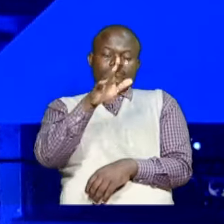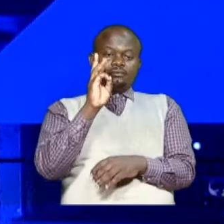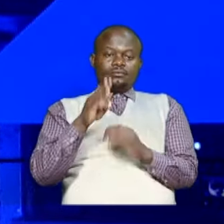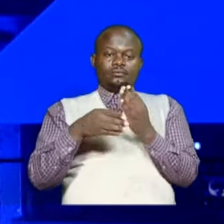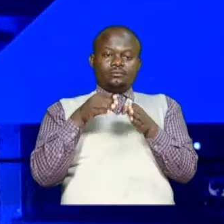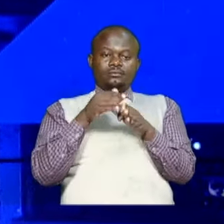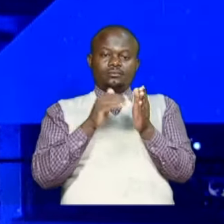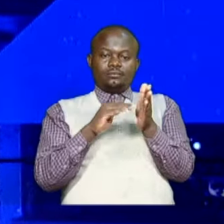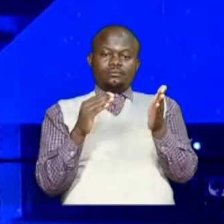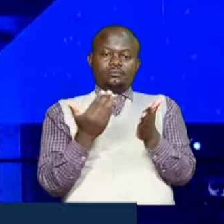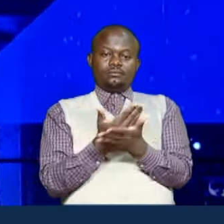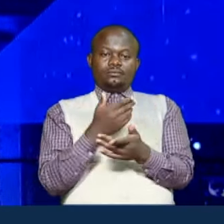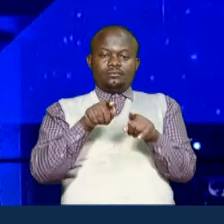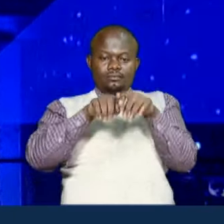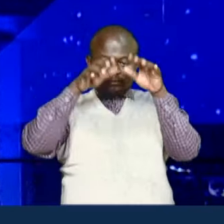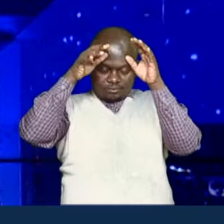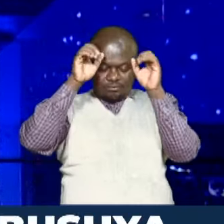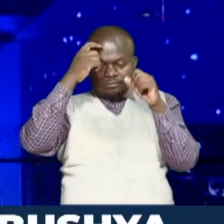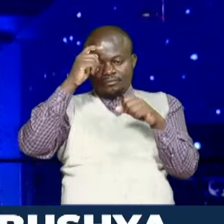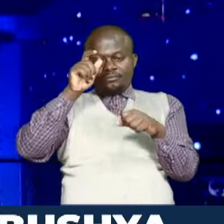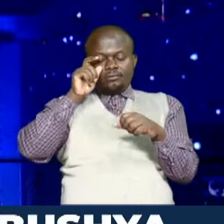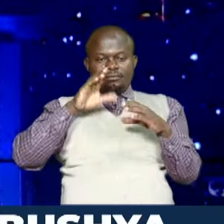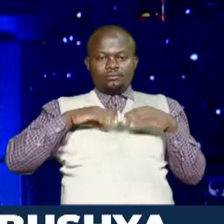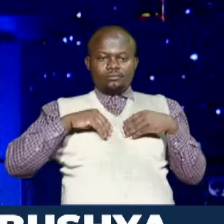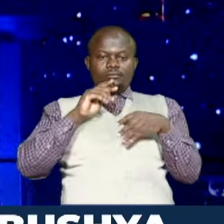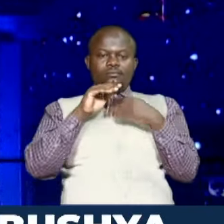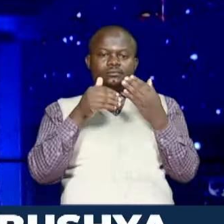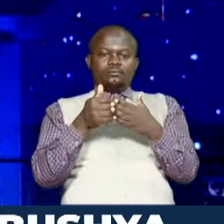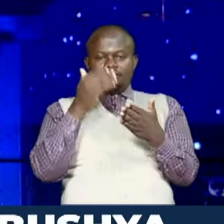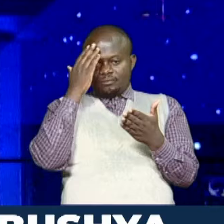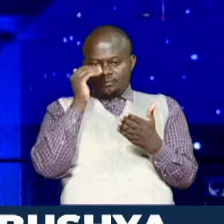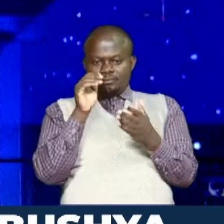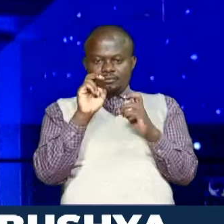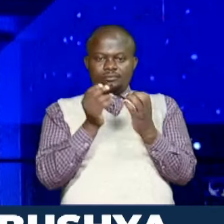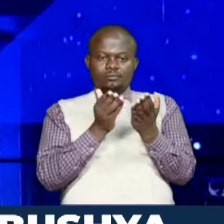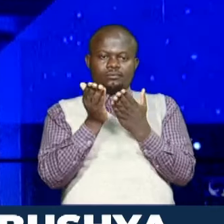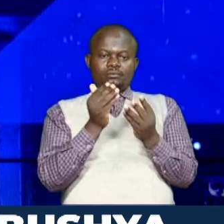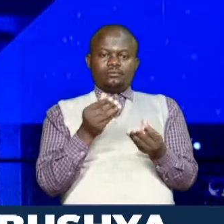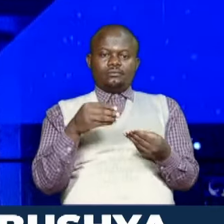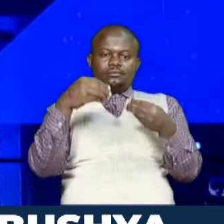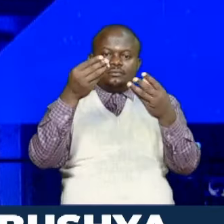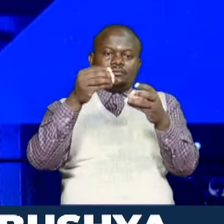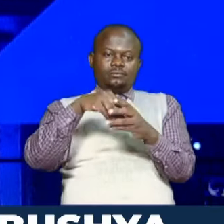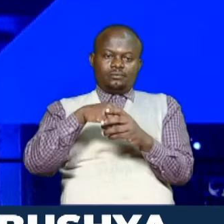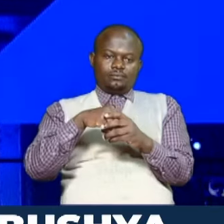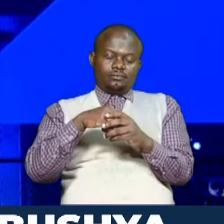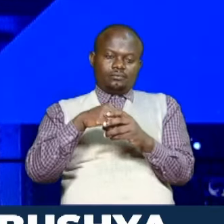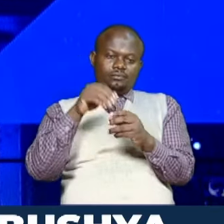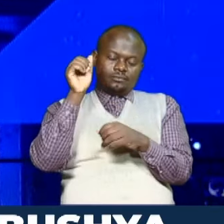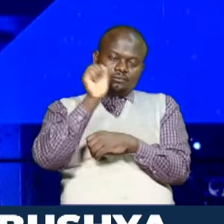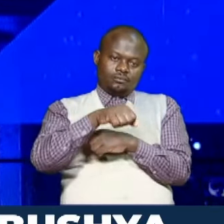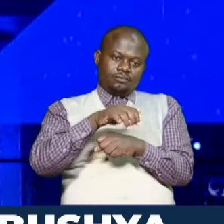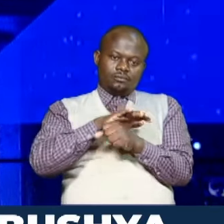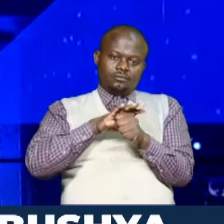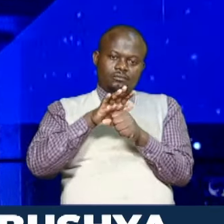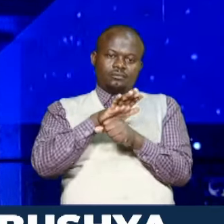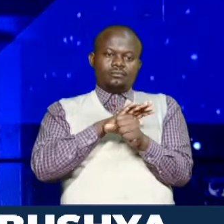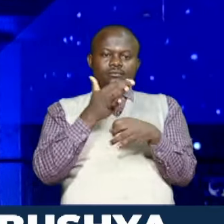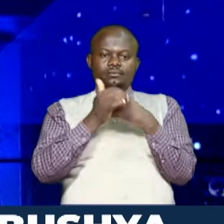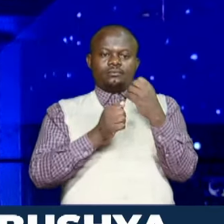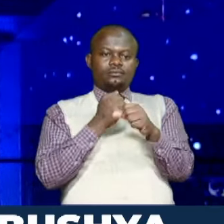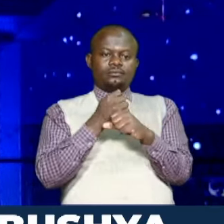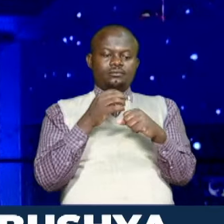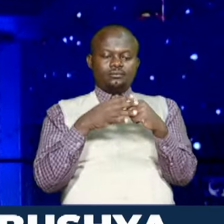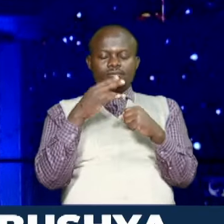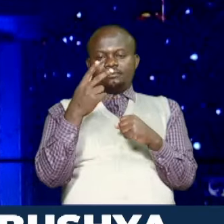bundi bushya nk'uko umukuru w'igihugu yabyemereye abaturage kugira ngo serivisi zibitangirwamo zirusheho kunozwa. N'ibitaro bimaze imyaka